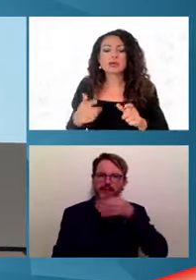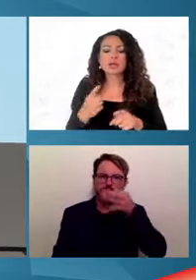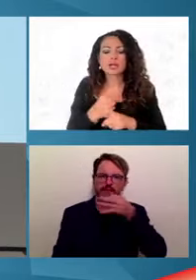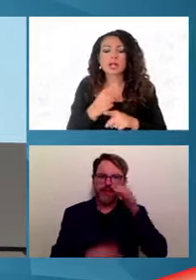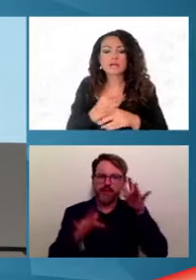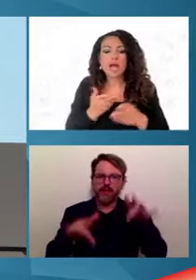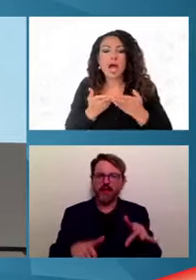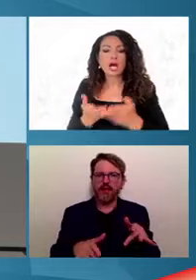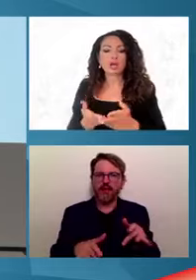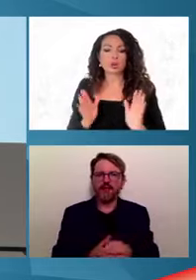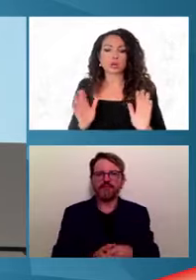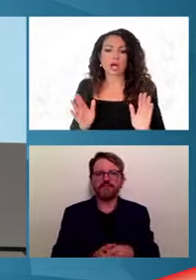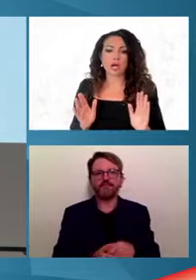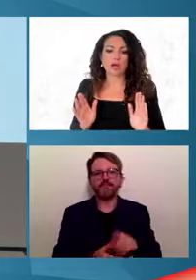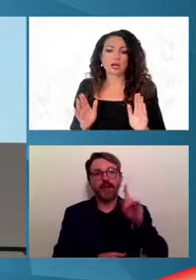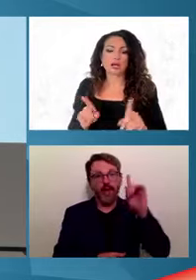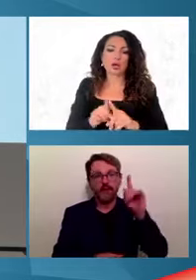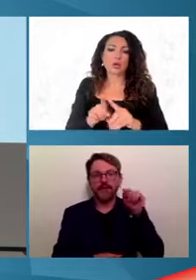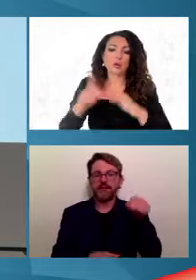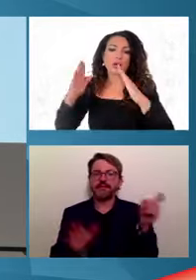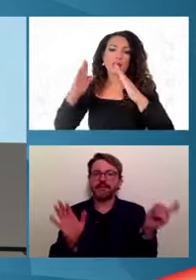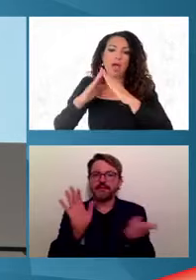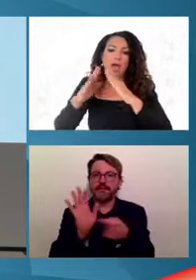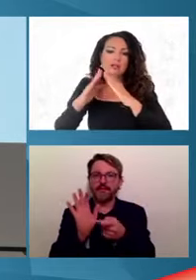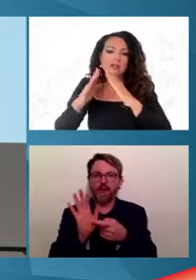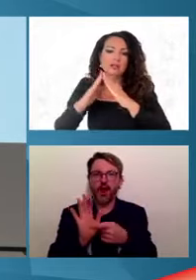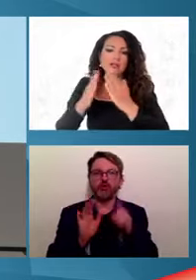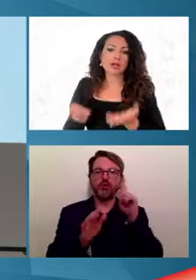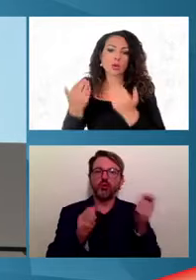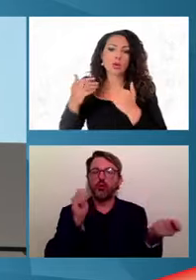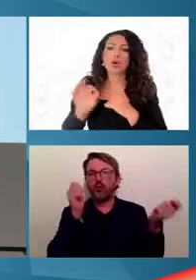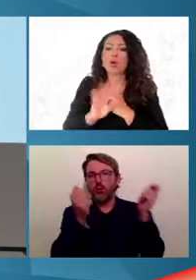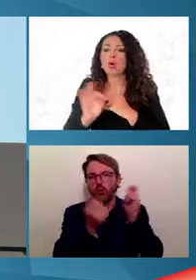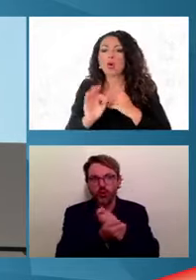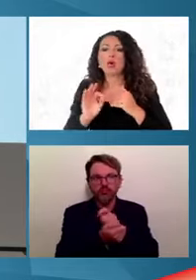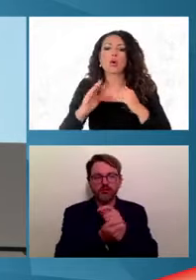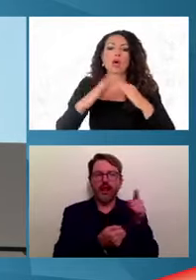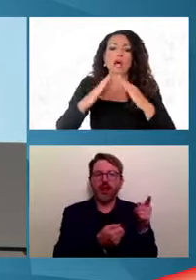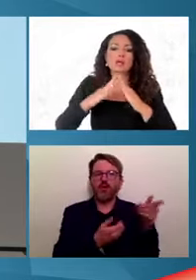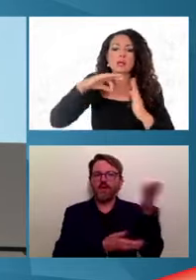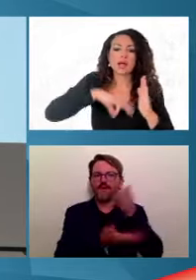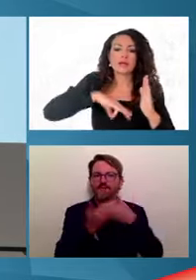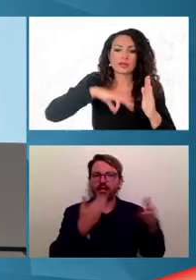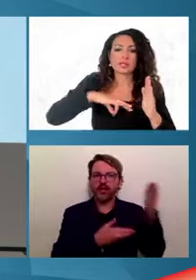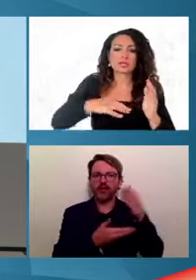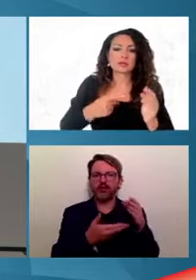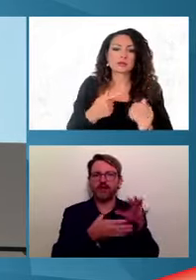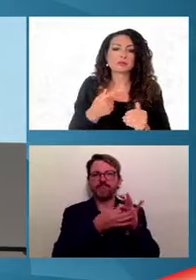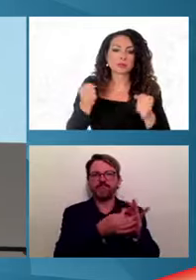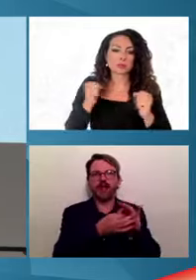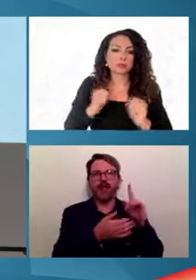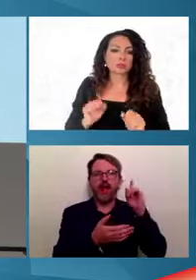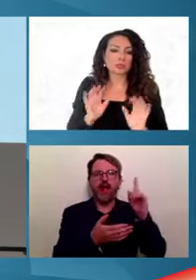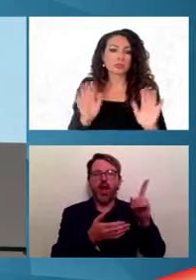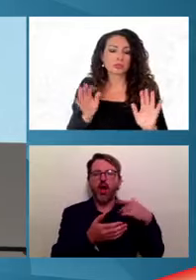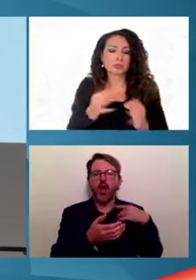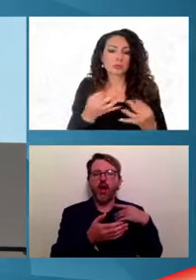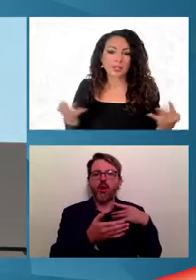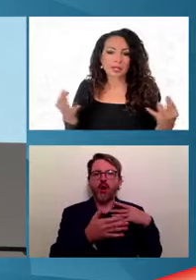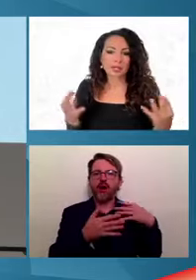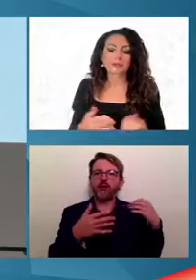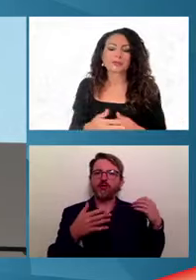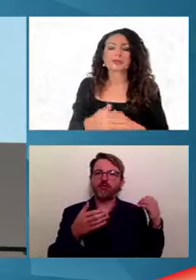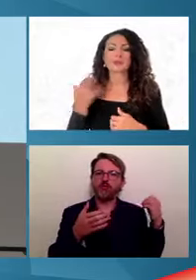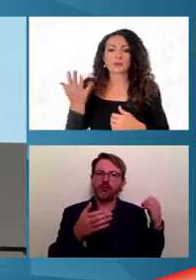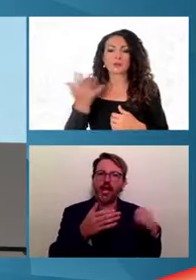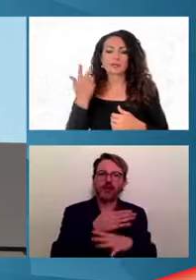die Umstellungen, die wir wegen der Umstellung der Wirtschaft in Bezug auf den Ressourcenverbrauch machen werden müssen, die